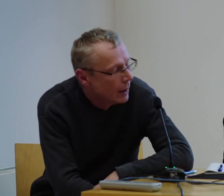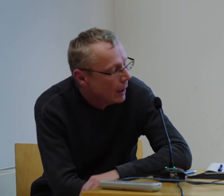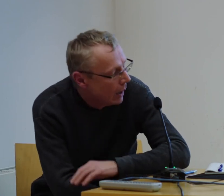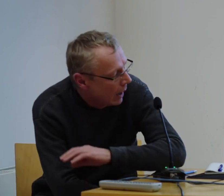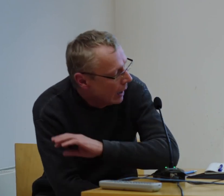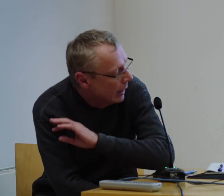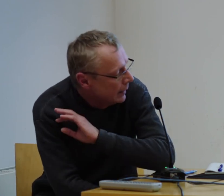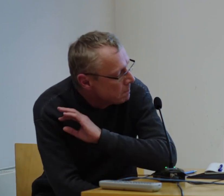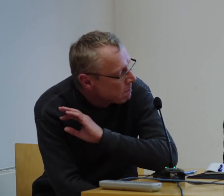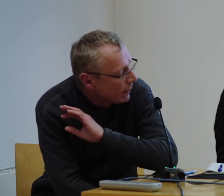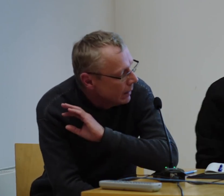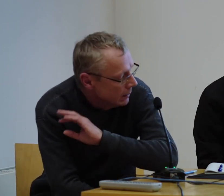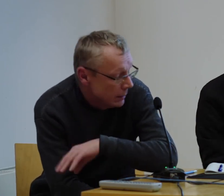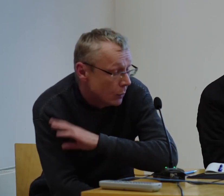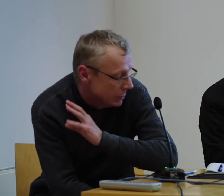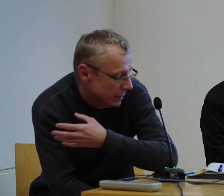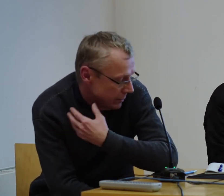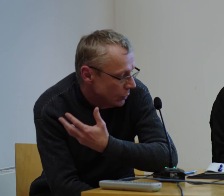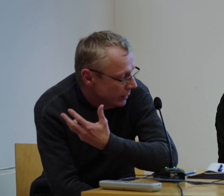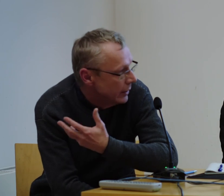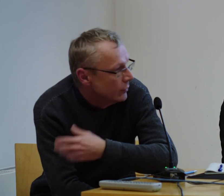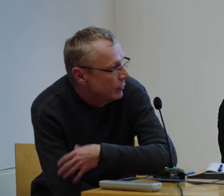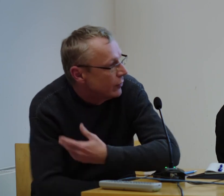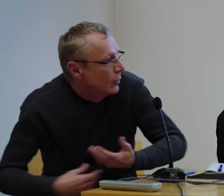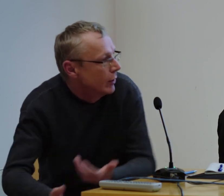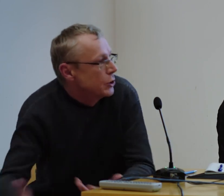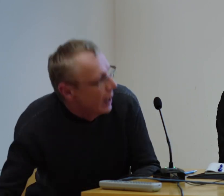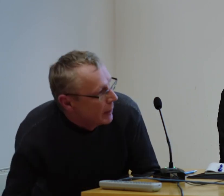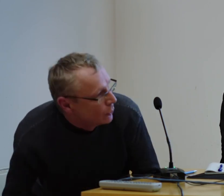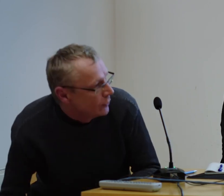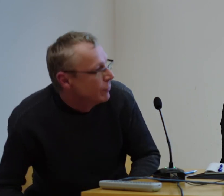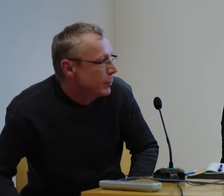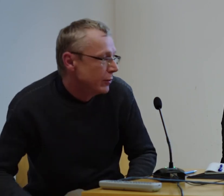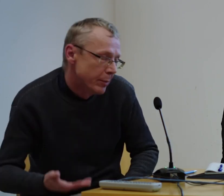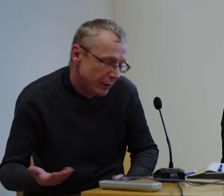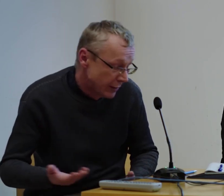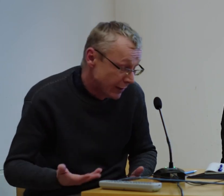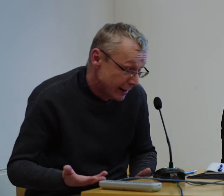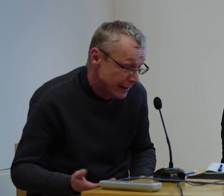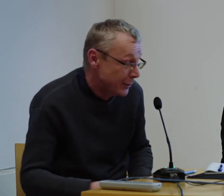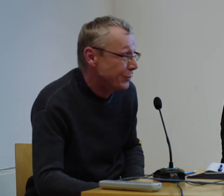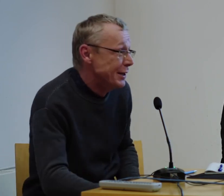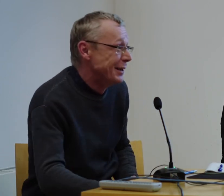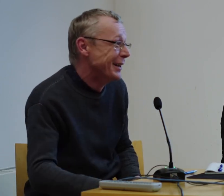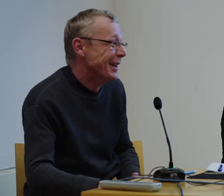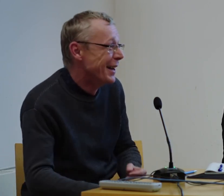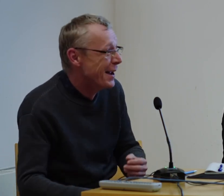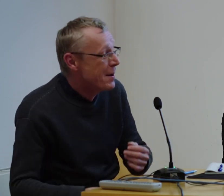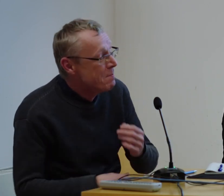ne, ale jako že ta tendence vysvětlovat ženám, jak to je s tím feminismem, je vždycky zrádná